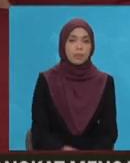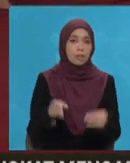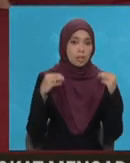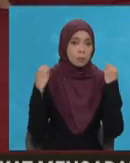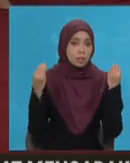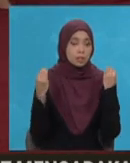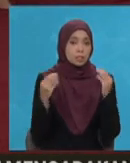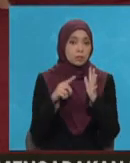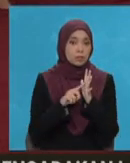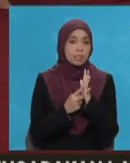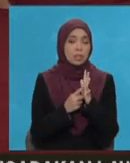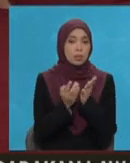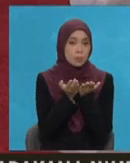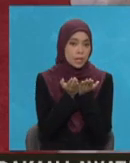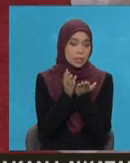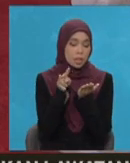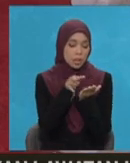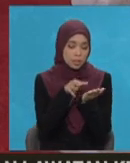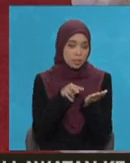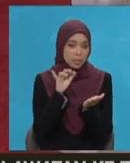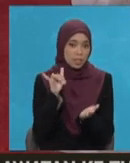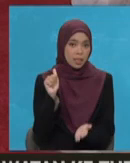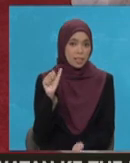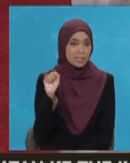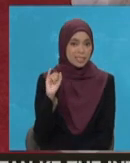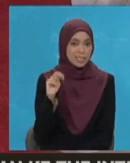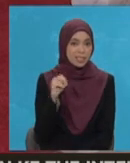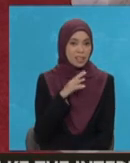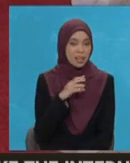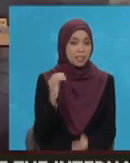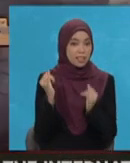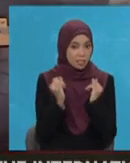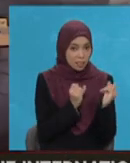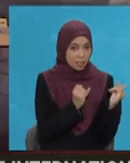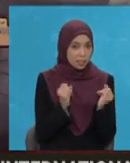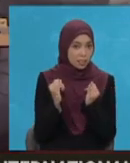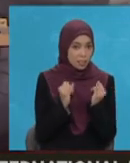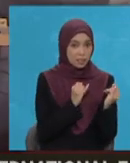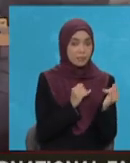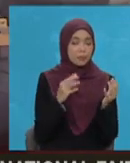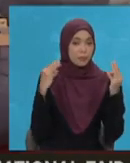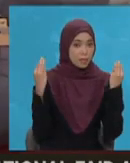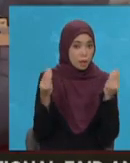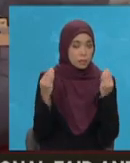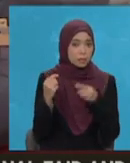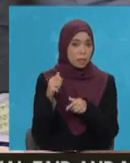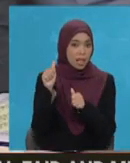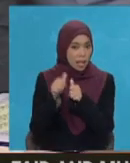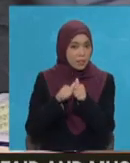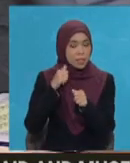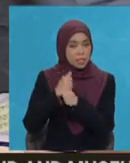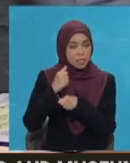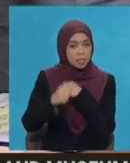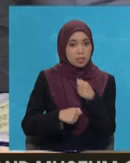kan dengan bacaan surah yasin dan tahlil majelis merupakan activity tahunan syarikat-syarika terkenal